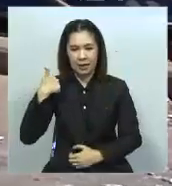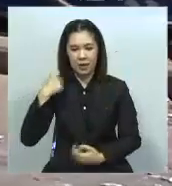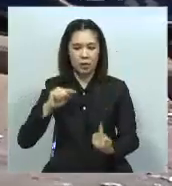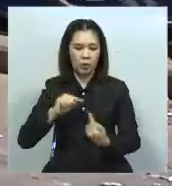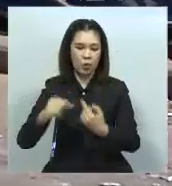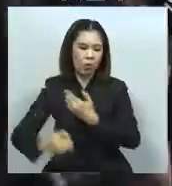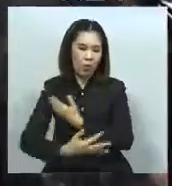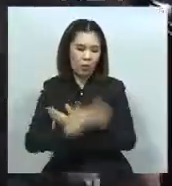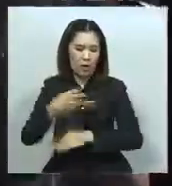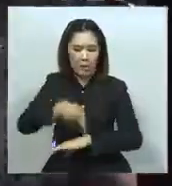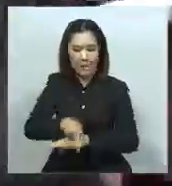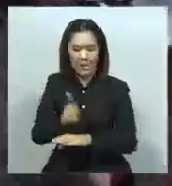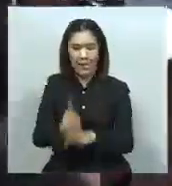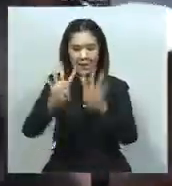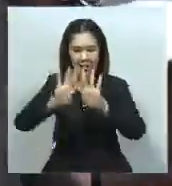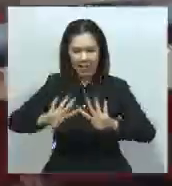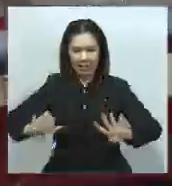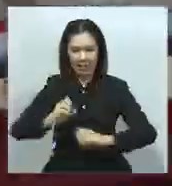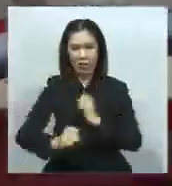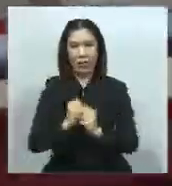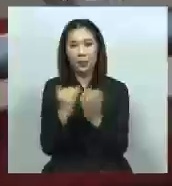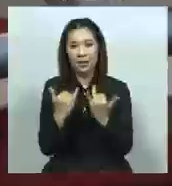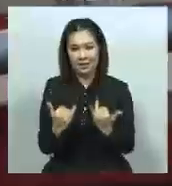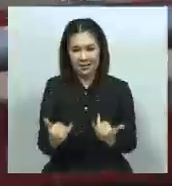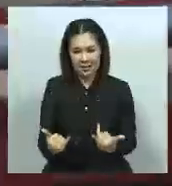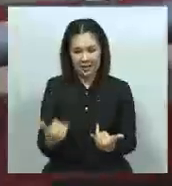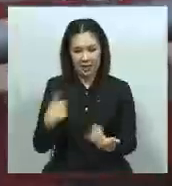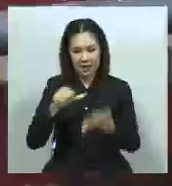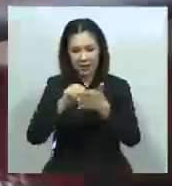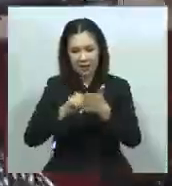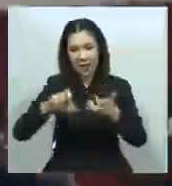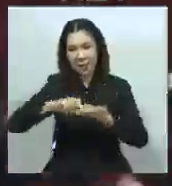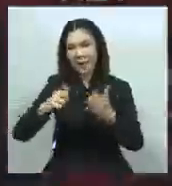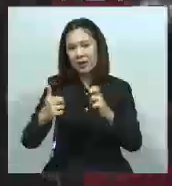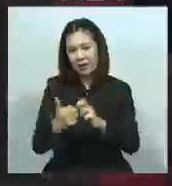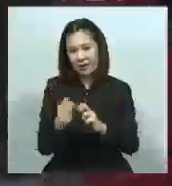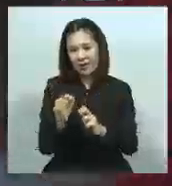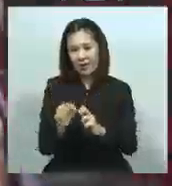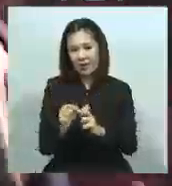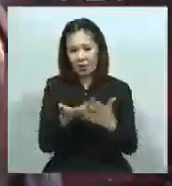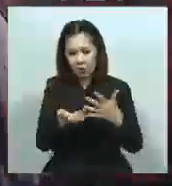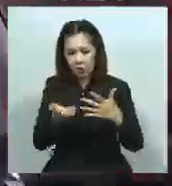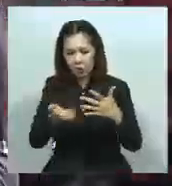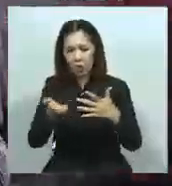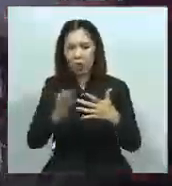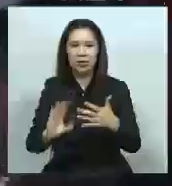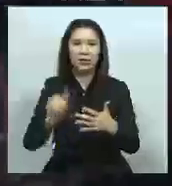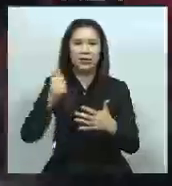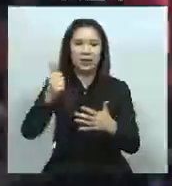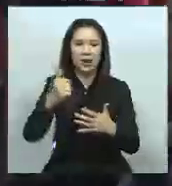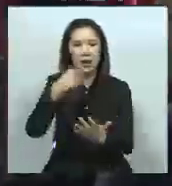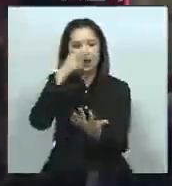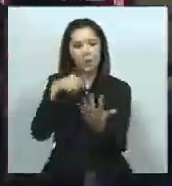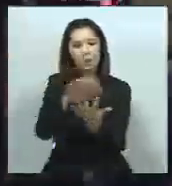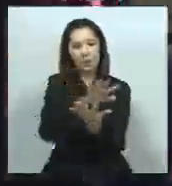าสการเป็นประธานอาเซียนในปีนี้ยกระดับต่อเนื่องนะครับในการแก้ไขปัญหาประมงสู่ระดับภูมิภาคต่อไปให้ประเทศไ